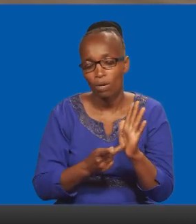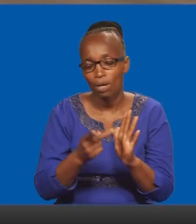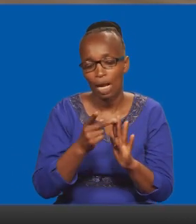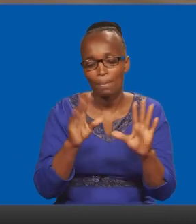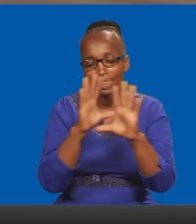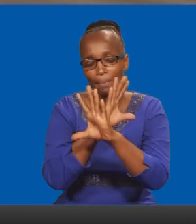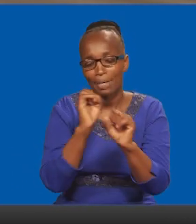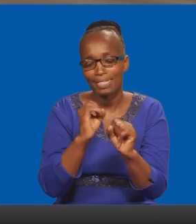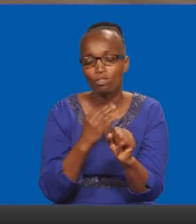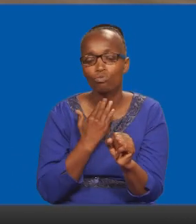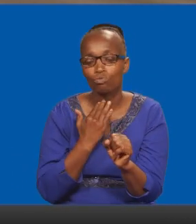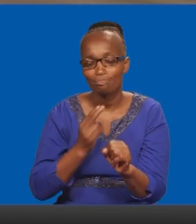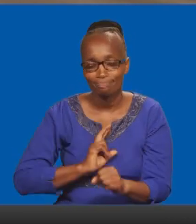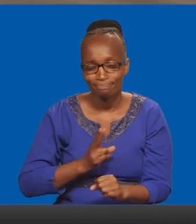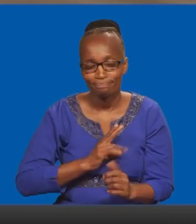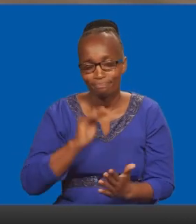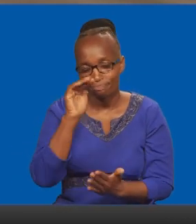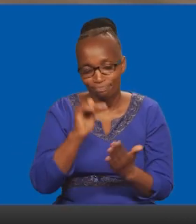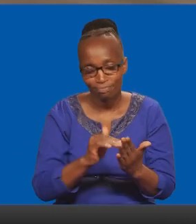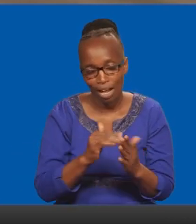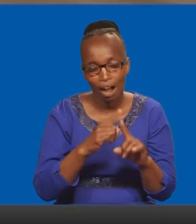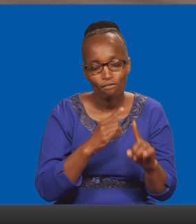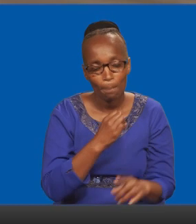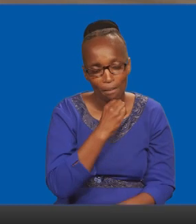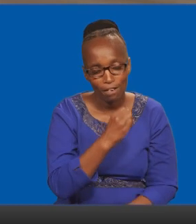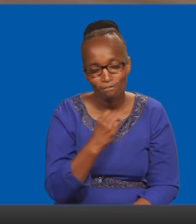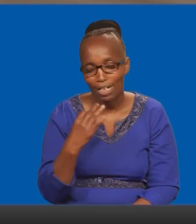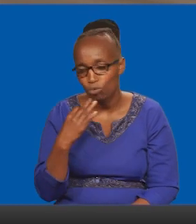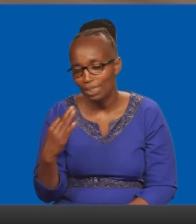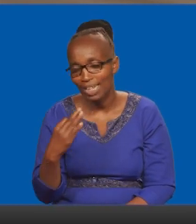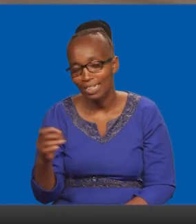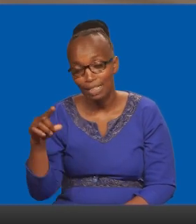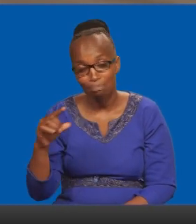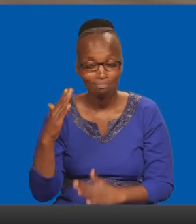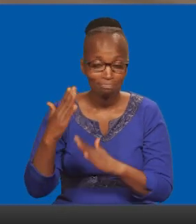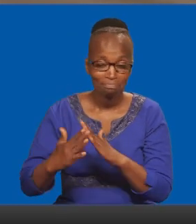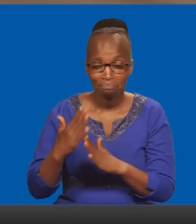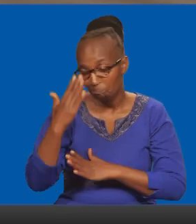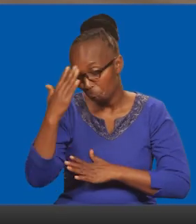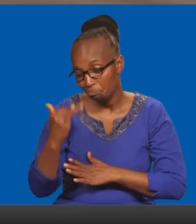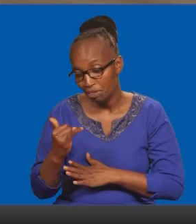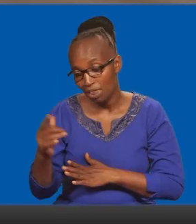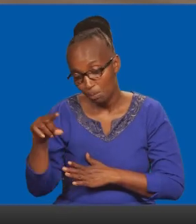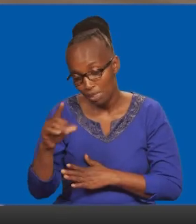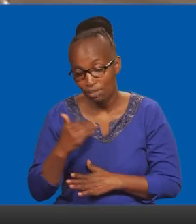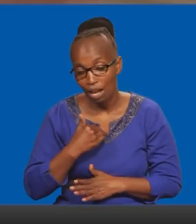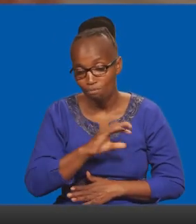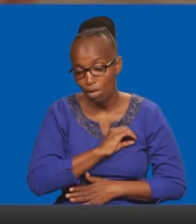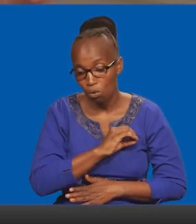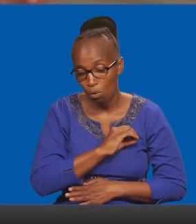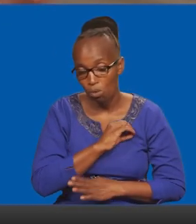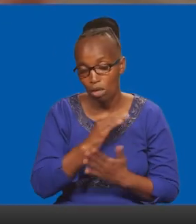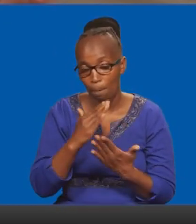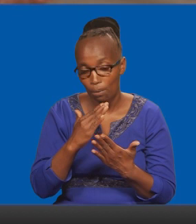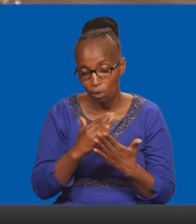program, rais anataka tupunguze malipo kutoka 500 mpaka 300. Mbona